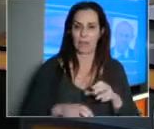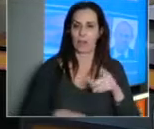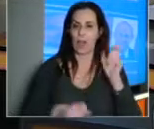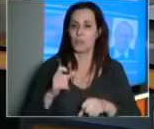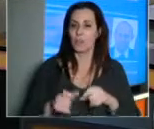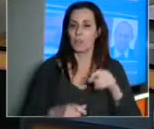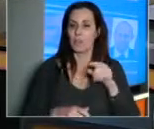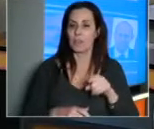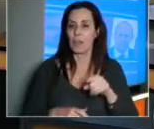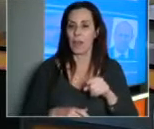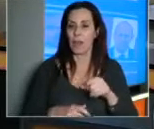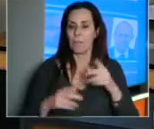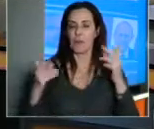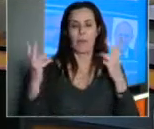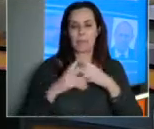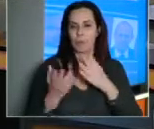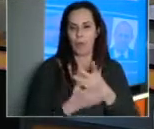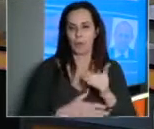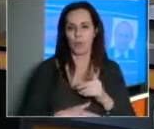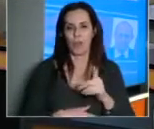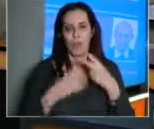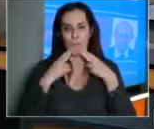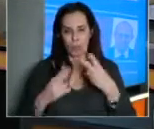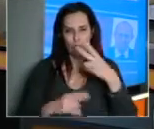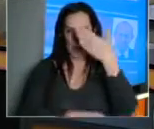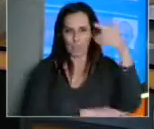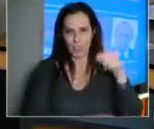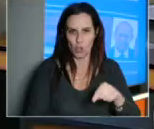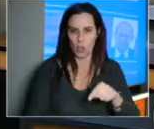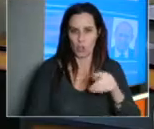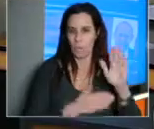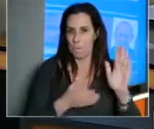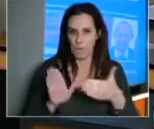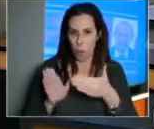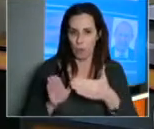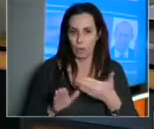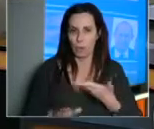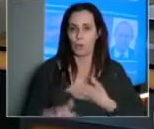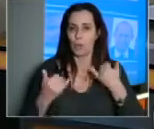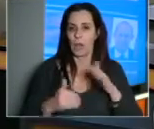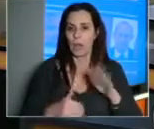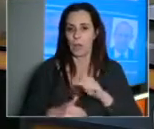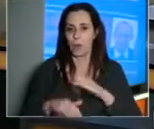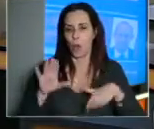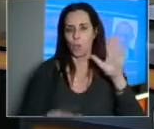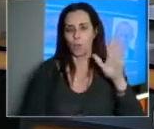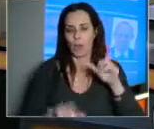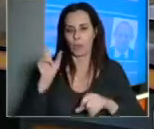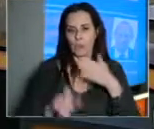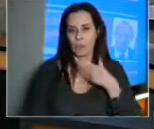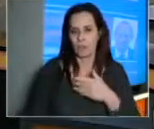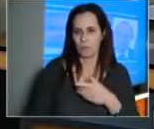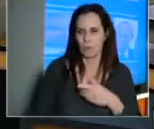אנשים שגם בהסדר קבע תיאורטי, אבל פתרון שתי המדינות שמבוסס על פינוי התנחלויות, מקובל היום גם על רוב הציבור הישראלי, לא עזור שום